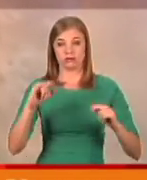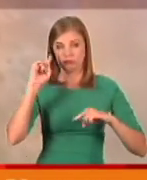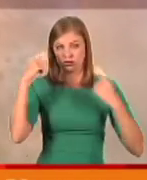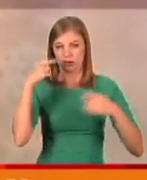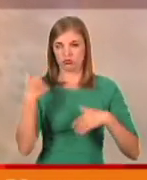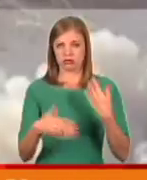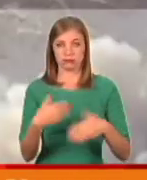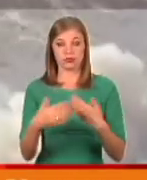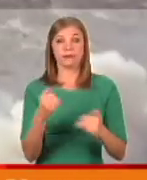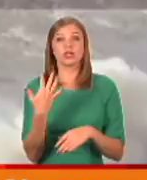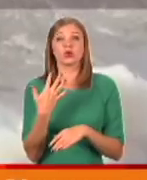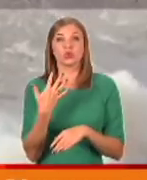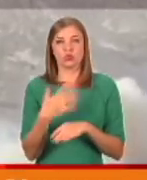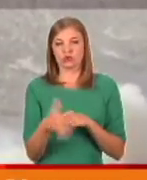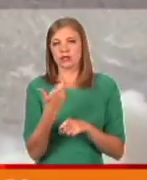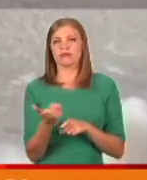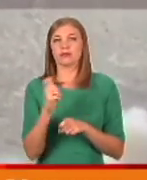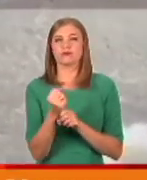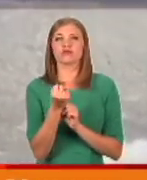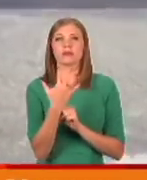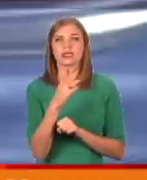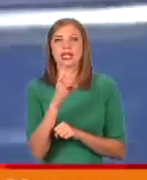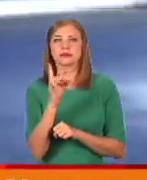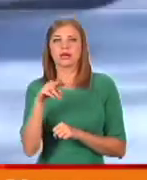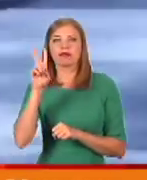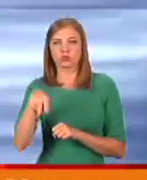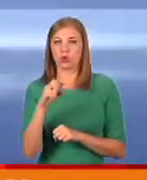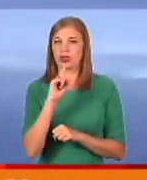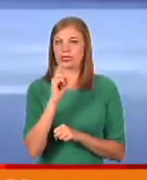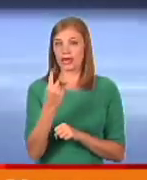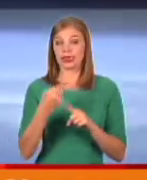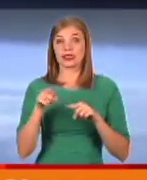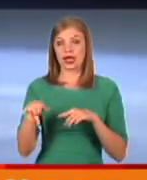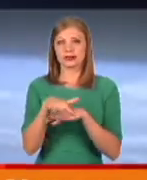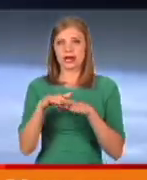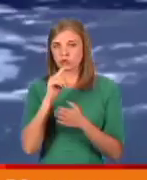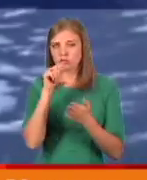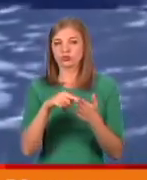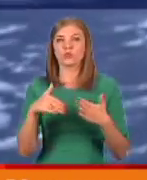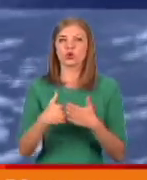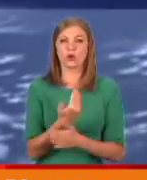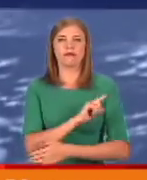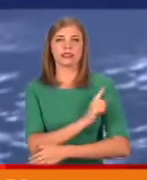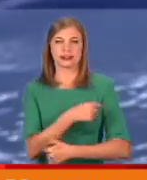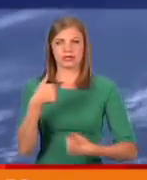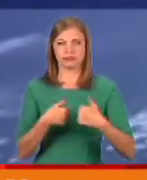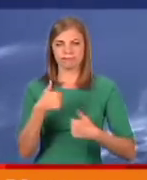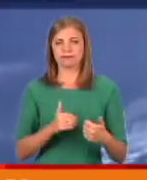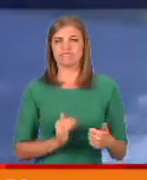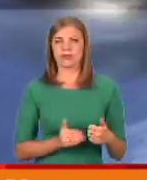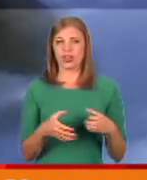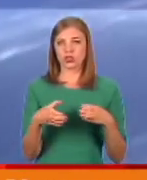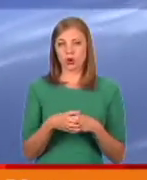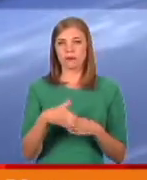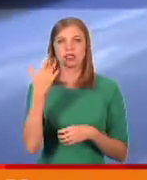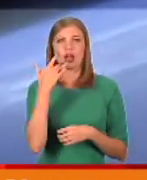шаленими темпами і уже перебільшив 15 мільярдів доларів на рік. На цей ринок виходять нові сильні гравці, приватні